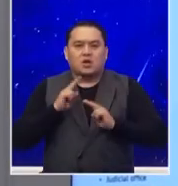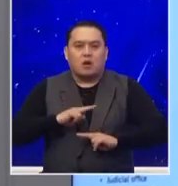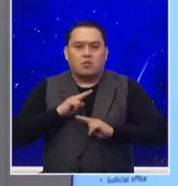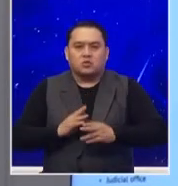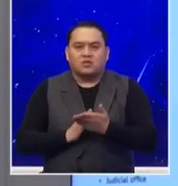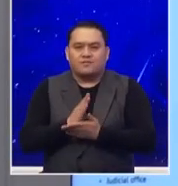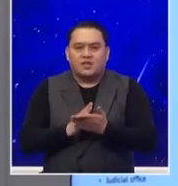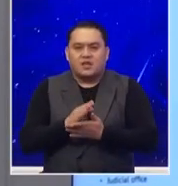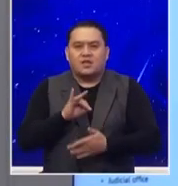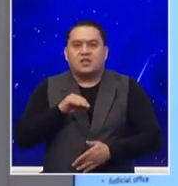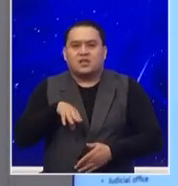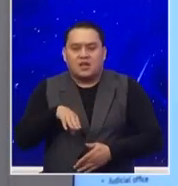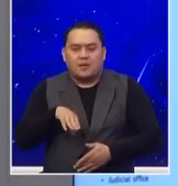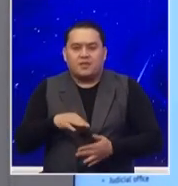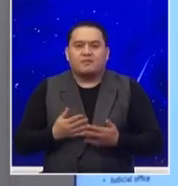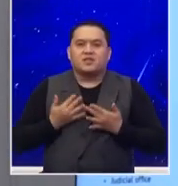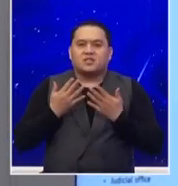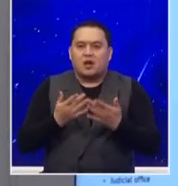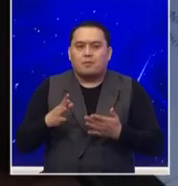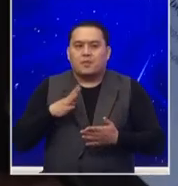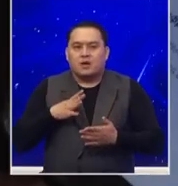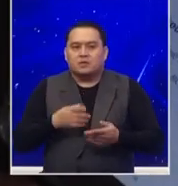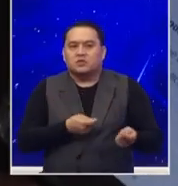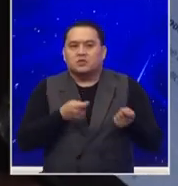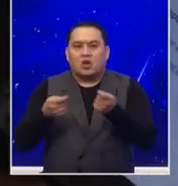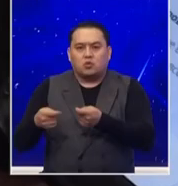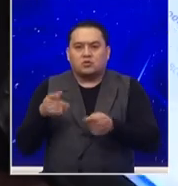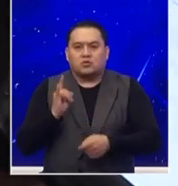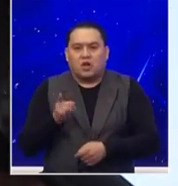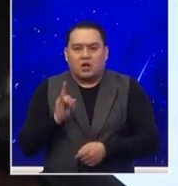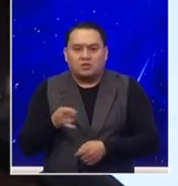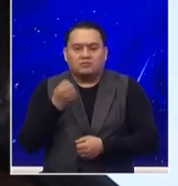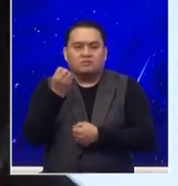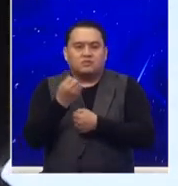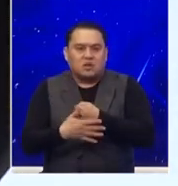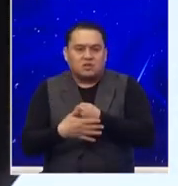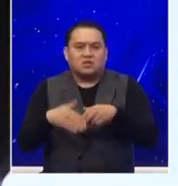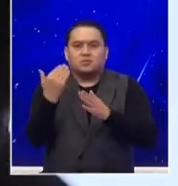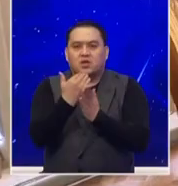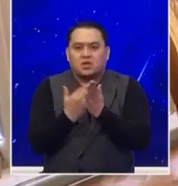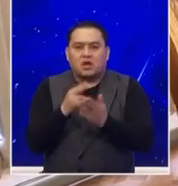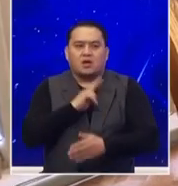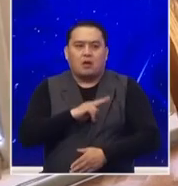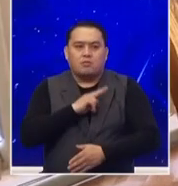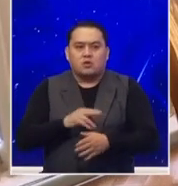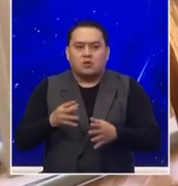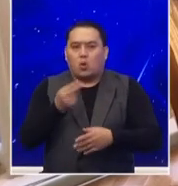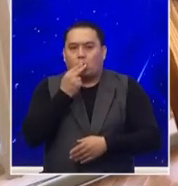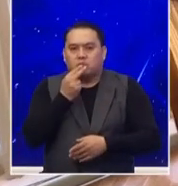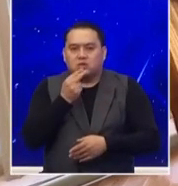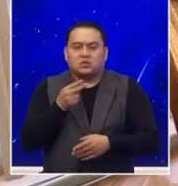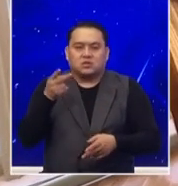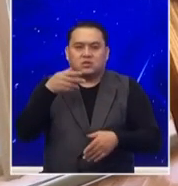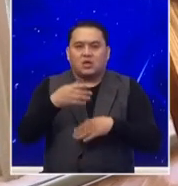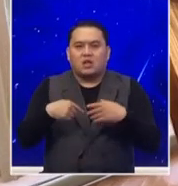работников сферы IT. Востребованными стали и сервис доставки, такси, колл-операторы. В списке также работники общепита и